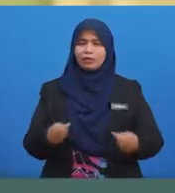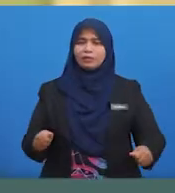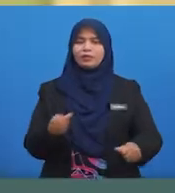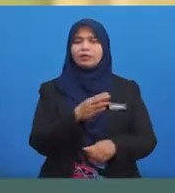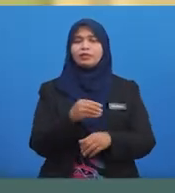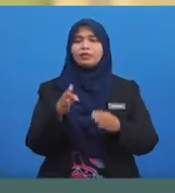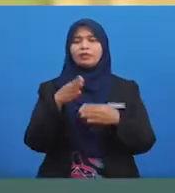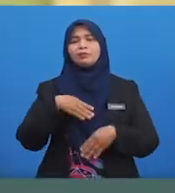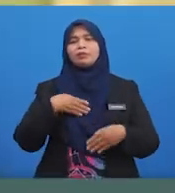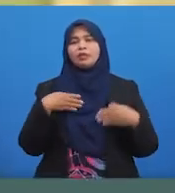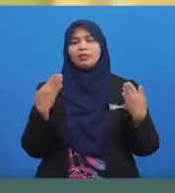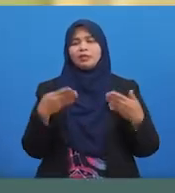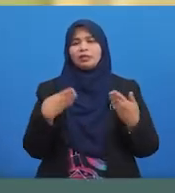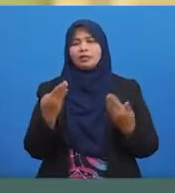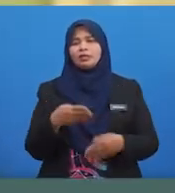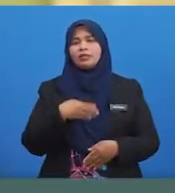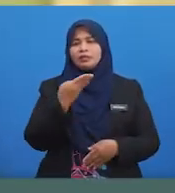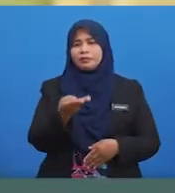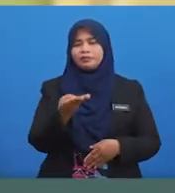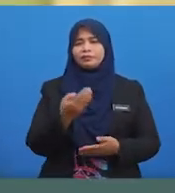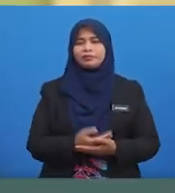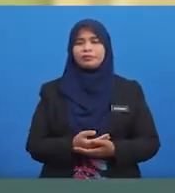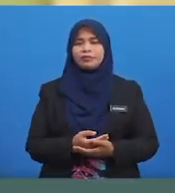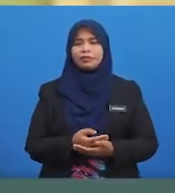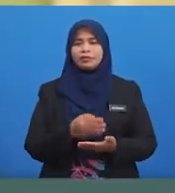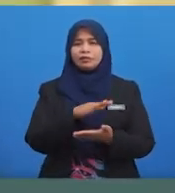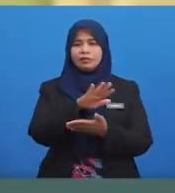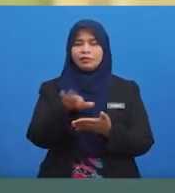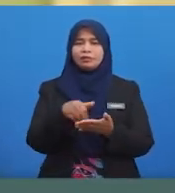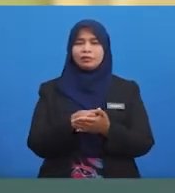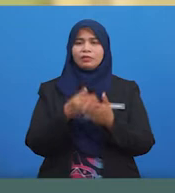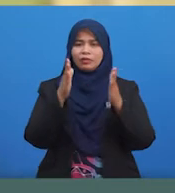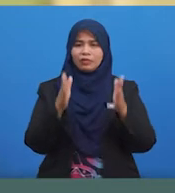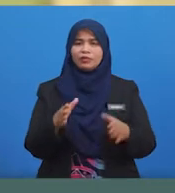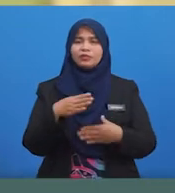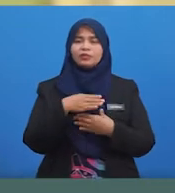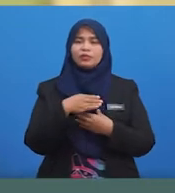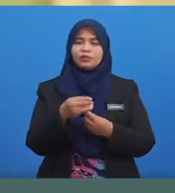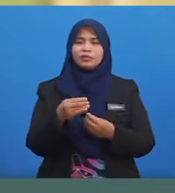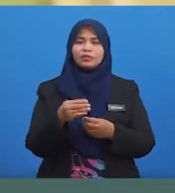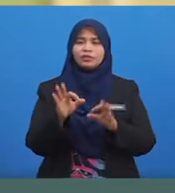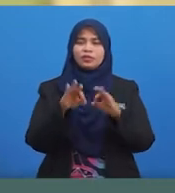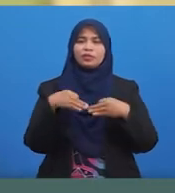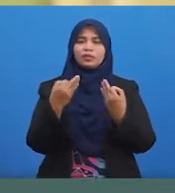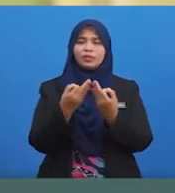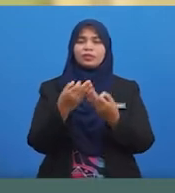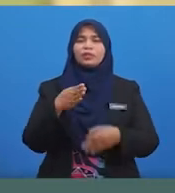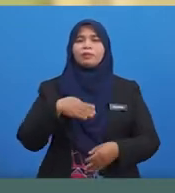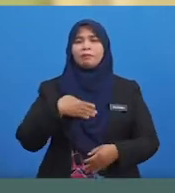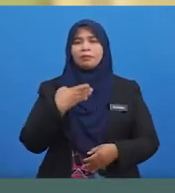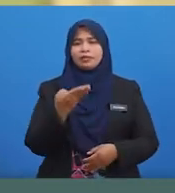baik murid-murid semua orang suka dan keluarga yang bahagia keluarga aman dan